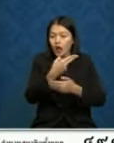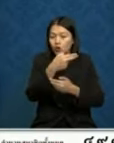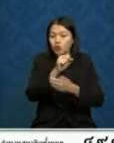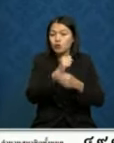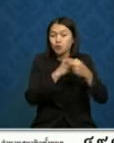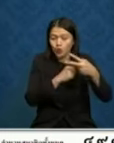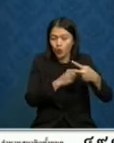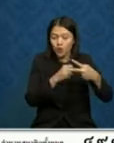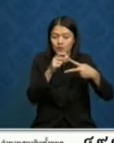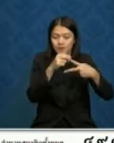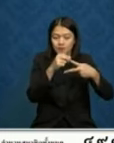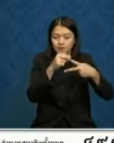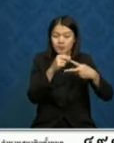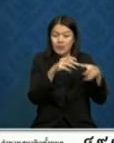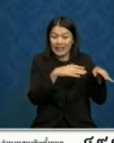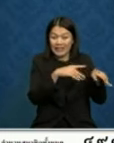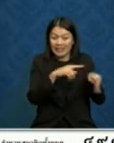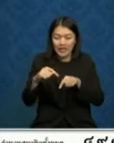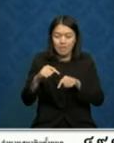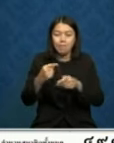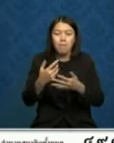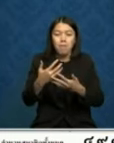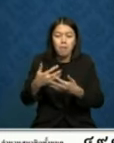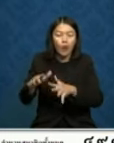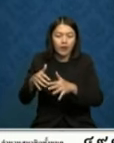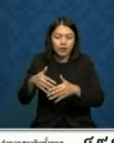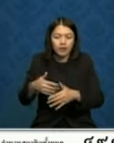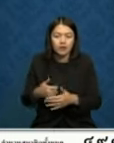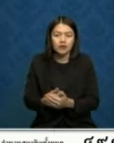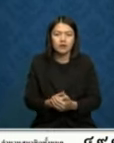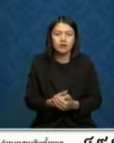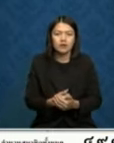หลักสูตรแรกค่ะเป็นการเตรียมความพร้อมก่อนปล่อยหรือเราเรีย